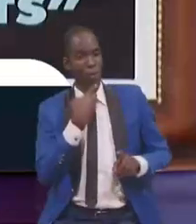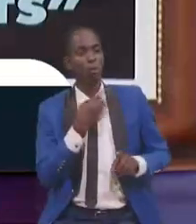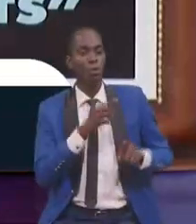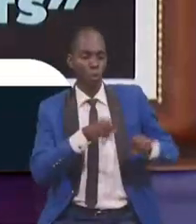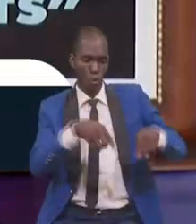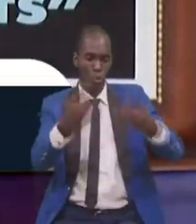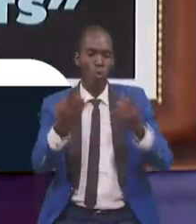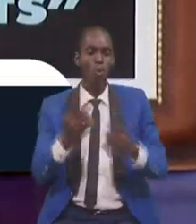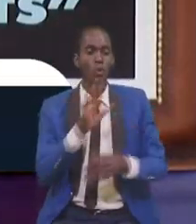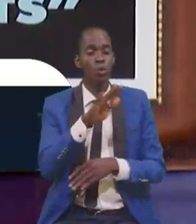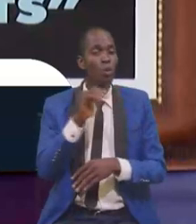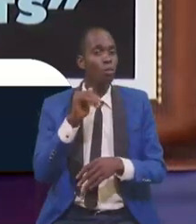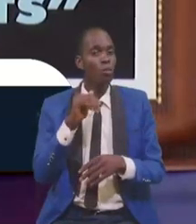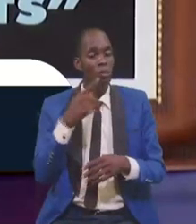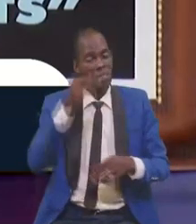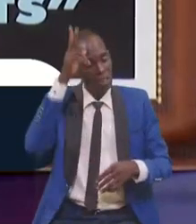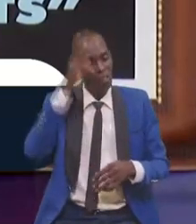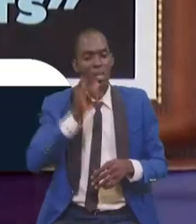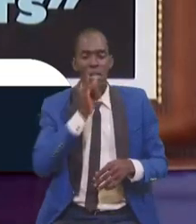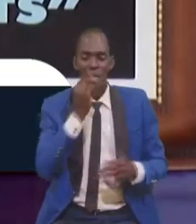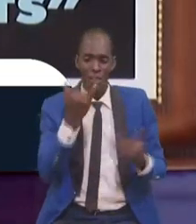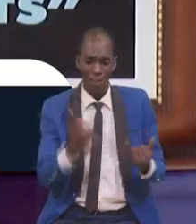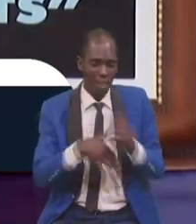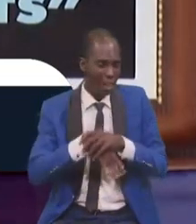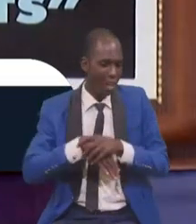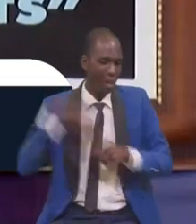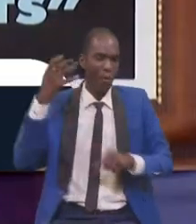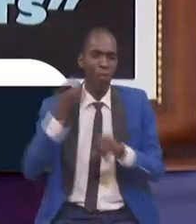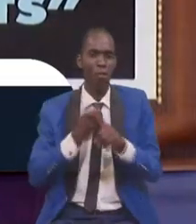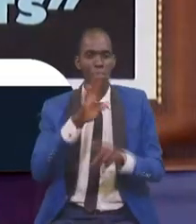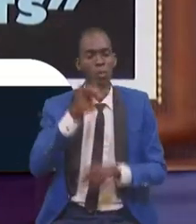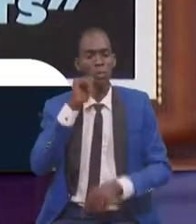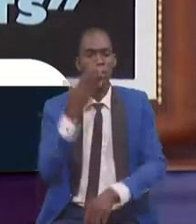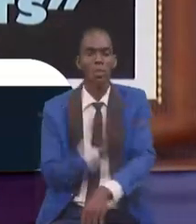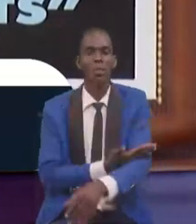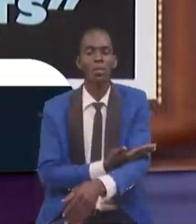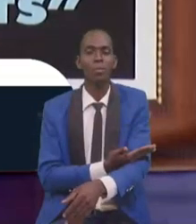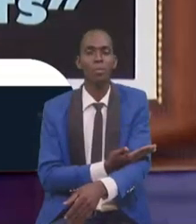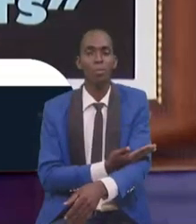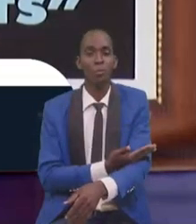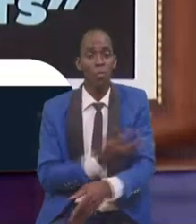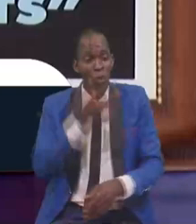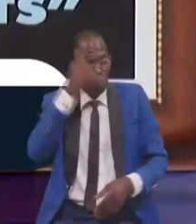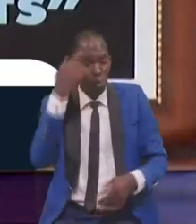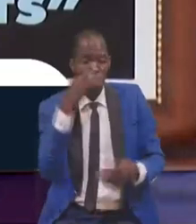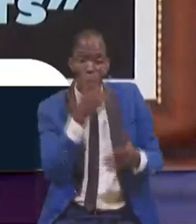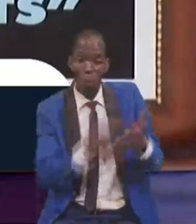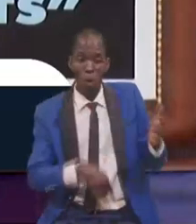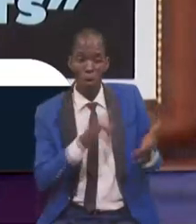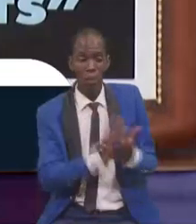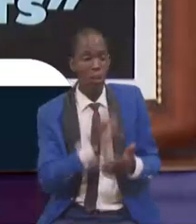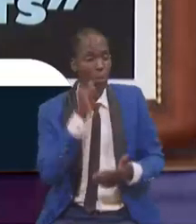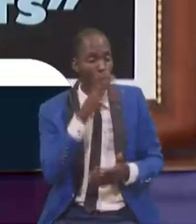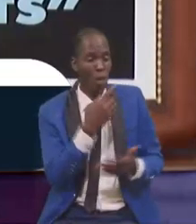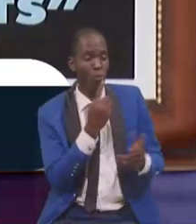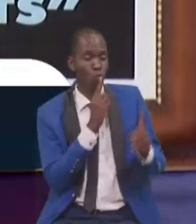à cause de cette parole, va. Le démon est sorti de ta fille. À cause de